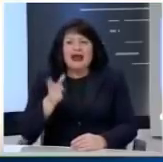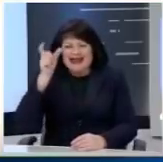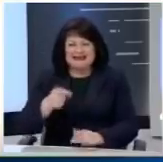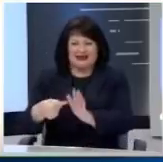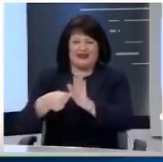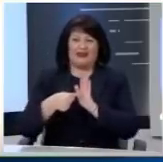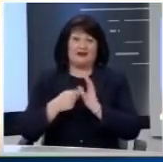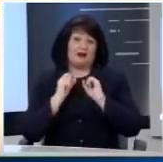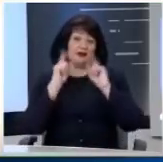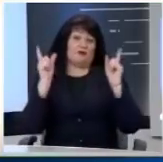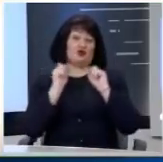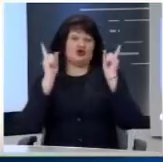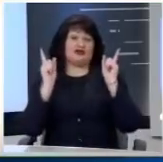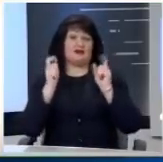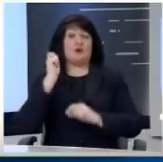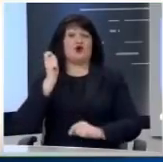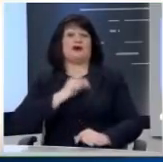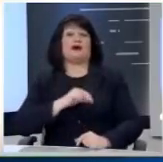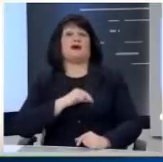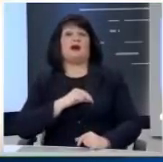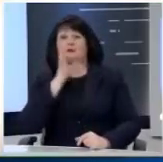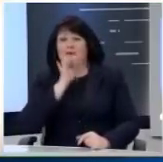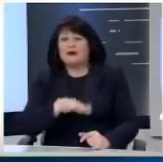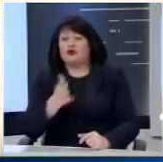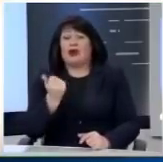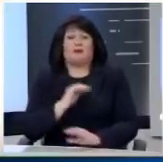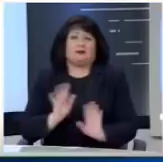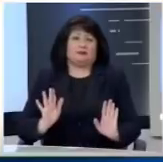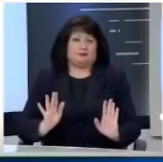κερδίσετε εντυπώσεις πολιτικές χωρίς να βασίζεται σε κάποια πραγματικότητα.